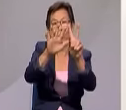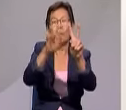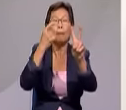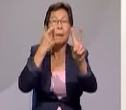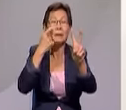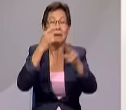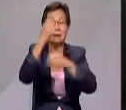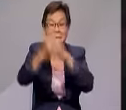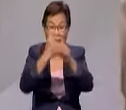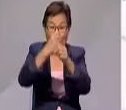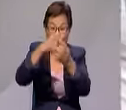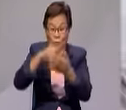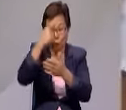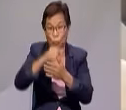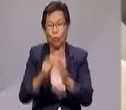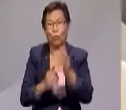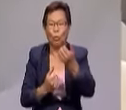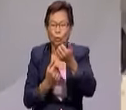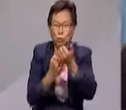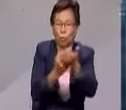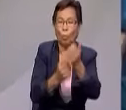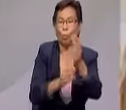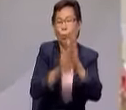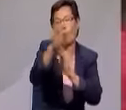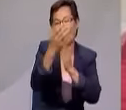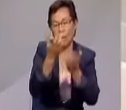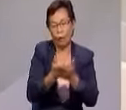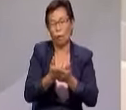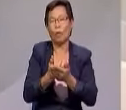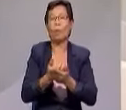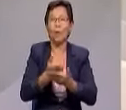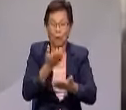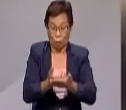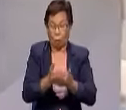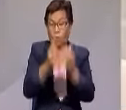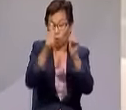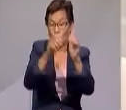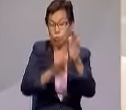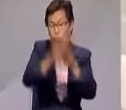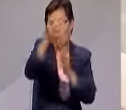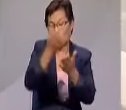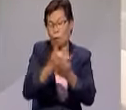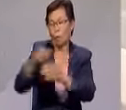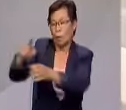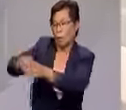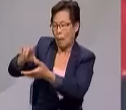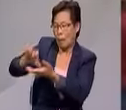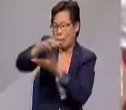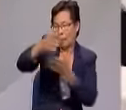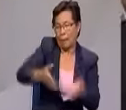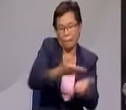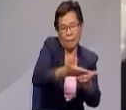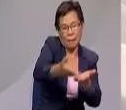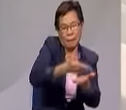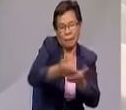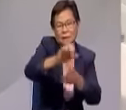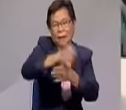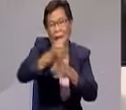asas tahun ini untuk memangkin pertumbuhan ekonomi. Prestasi ekonomi yang baik akan menarik pelabur luar membeli saham-saham